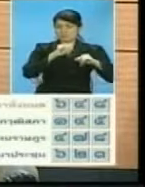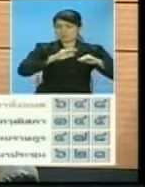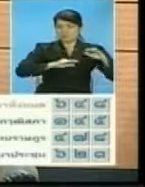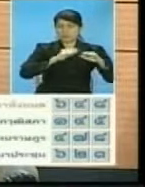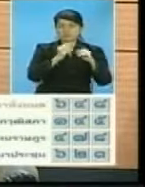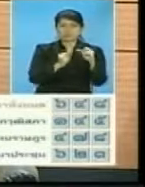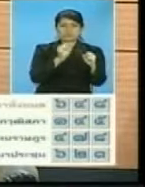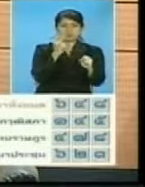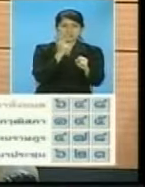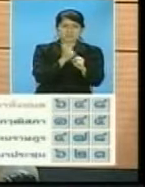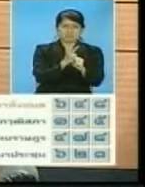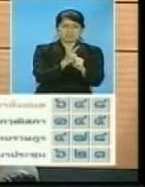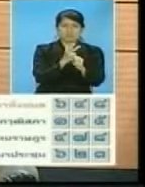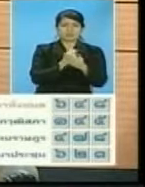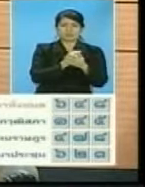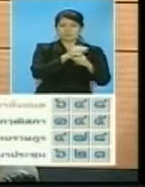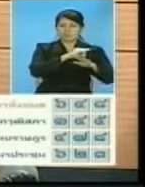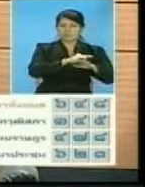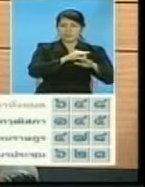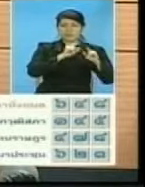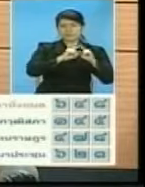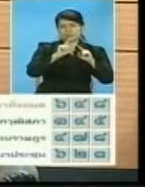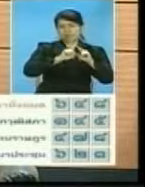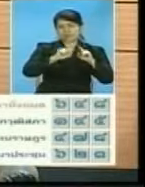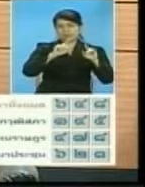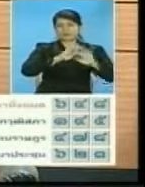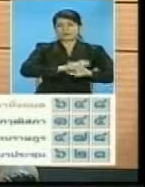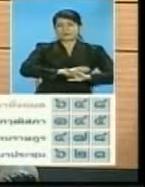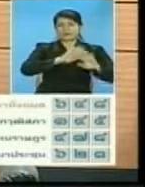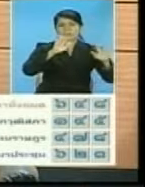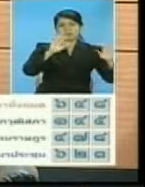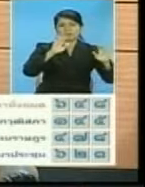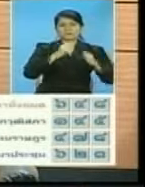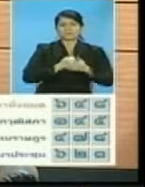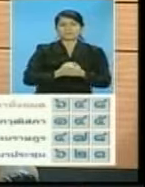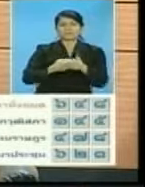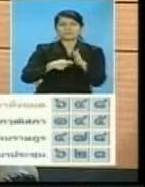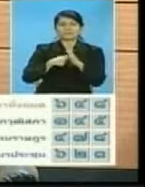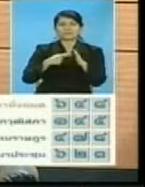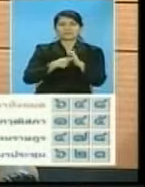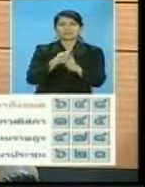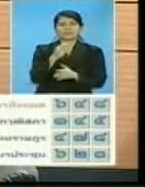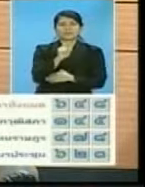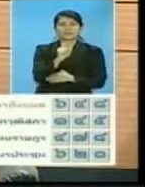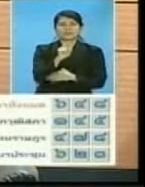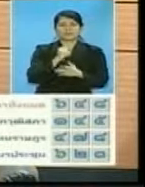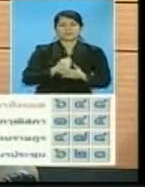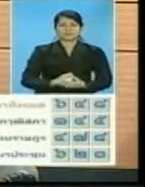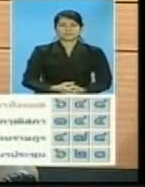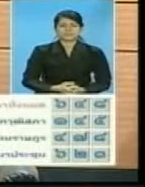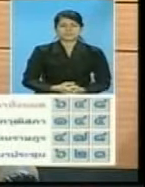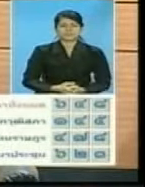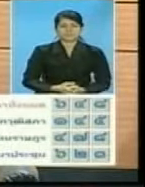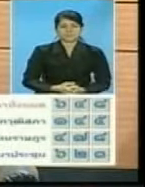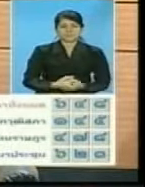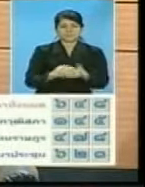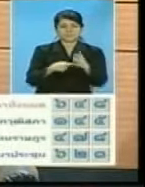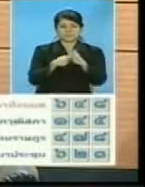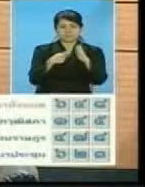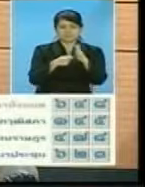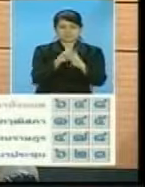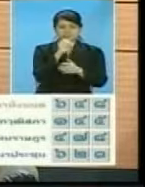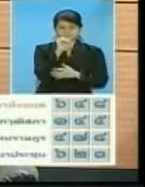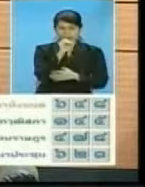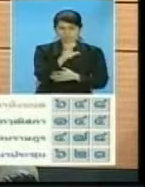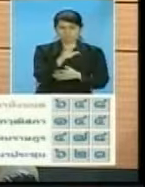ว่า3ปีนะครับไม่น้อยกว่า3ปีด้วยเหตุผลดังนี้ครับท่านประธานครับด้วยเหตุผ